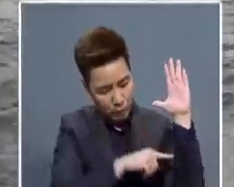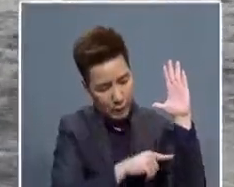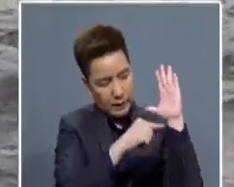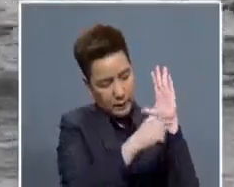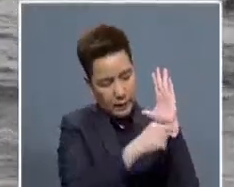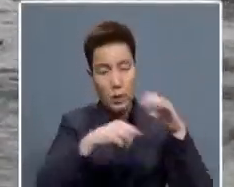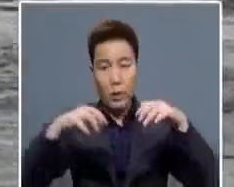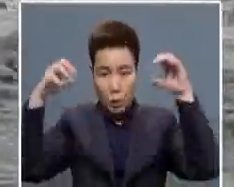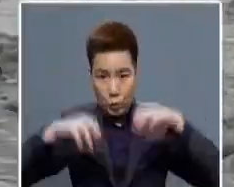หนักในบางแห่งนะฮะอ่ะ